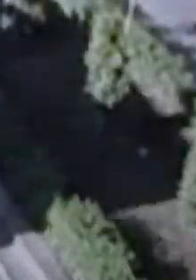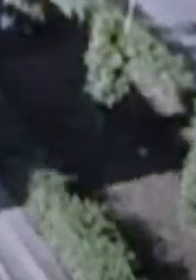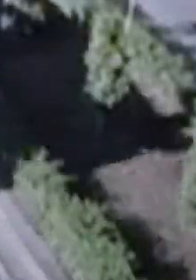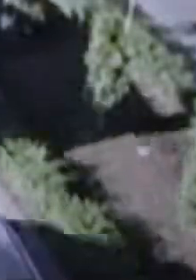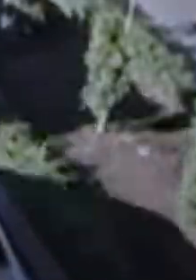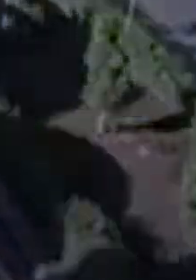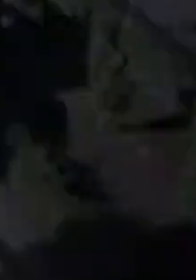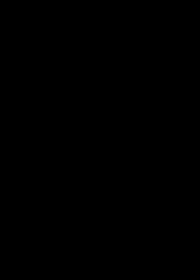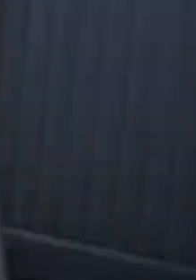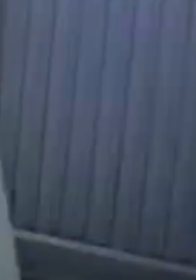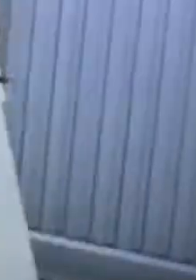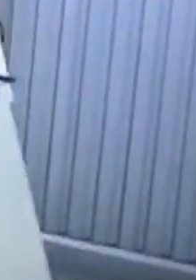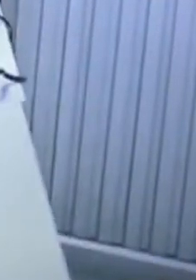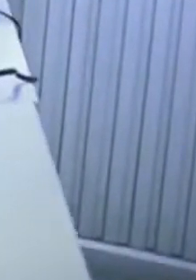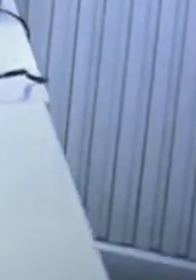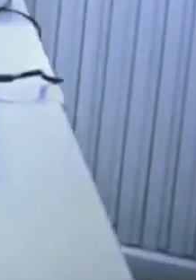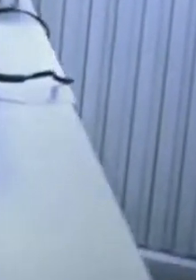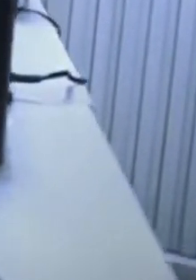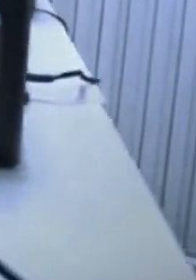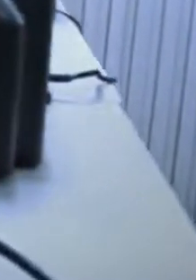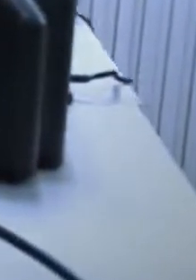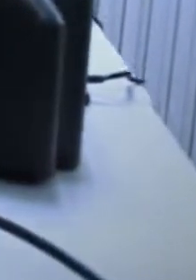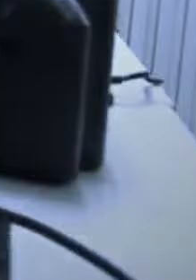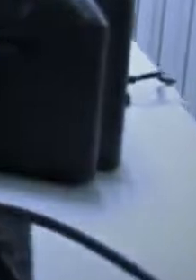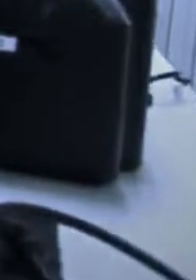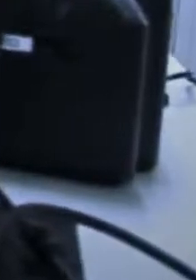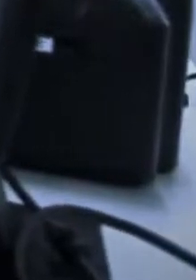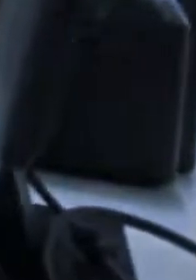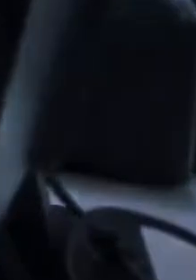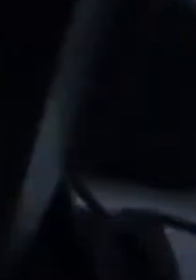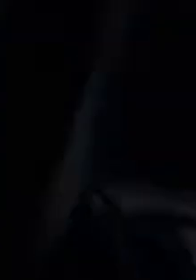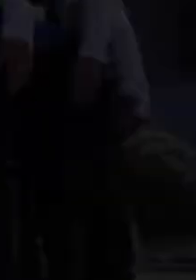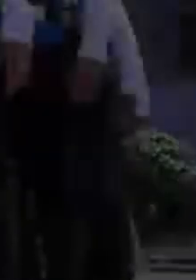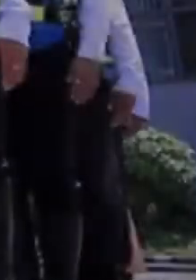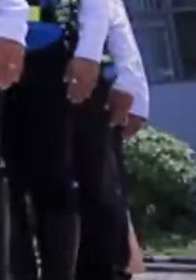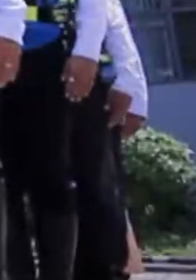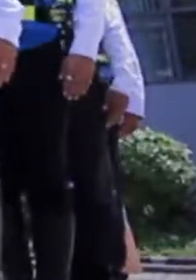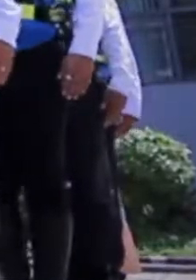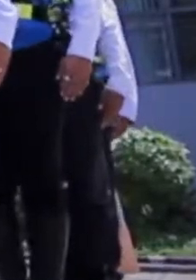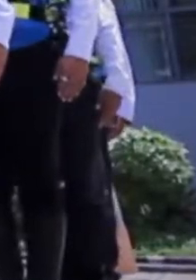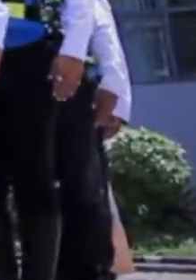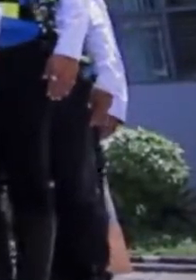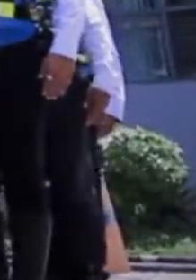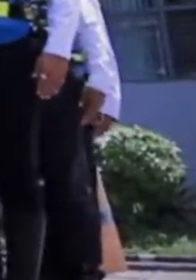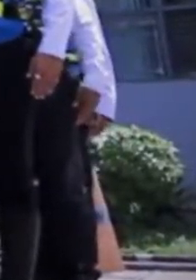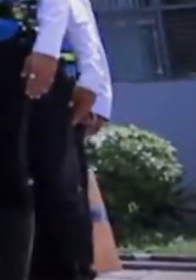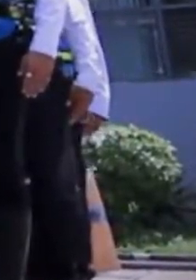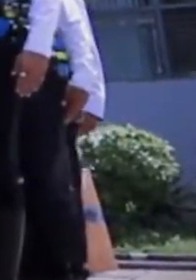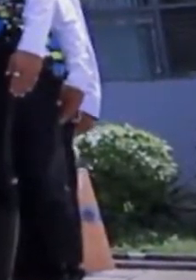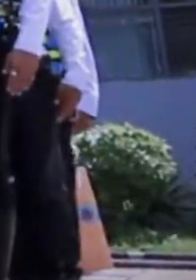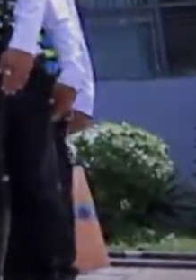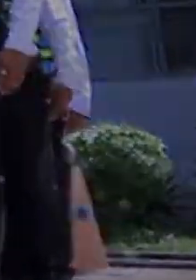ลเรามุ่งมั่นพัฒนาการให้บริการเพื่อประชาช